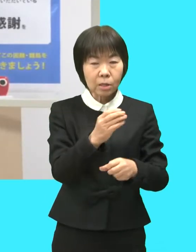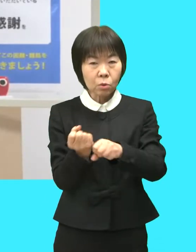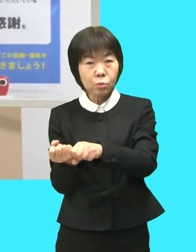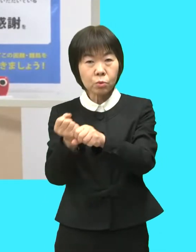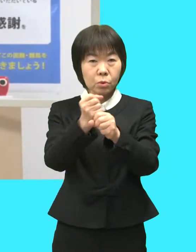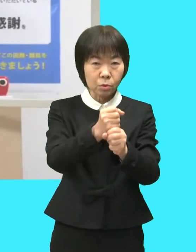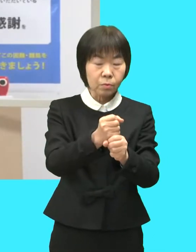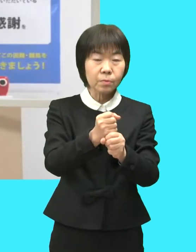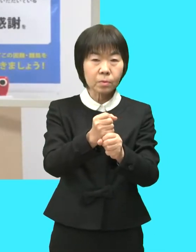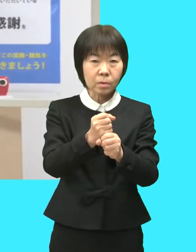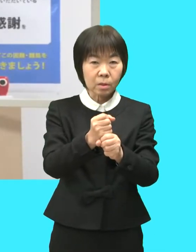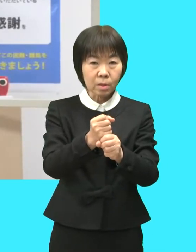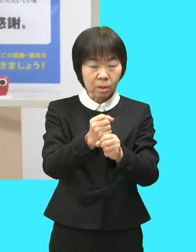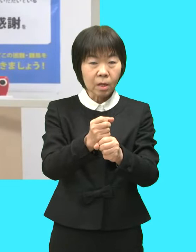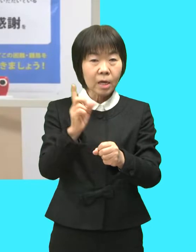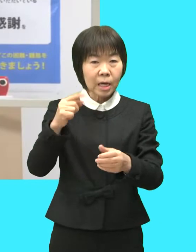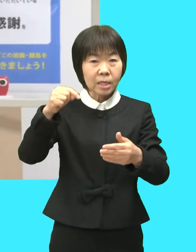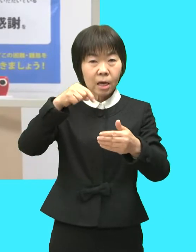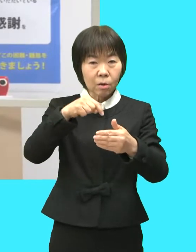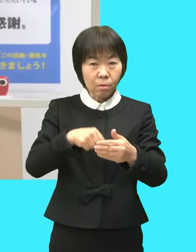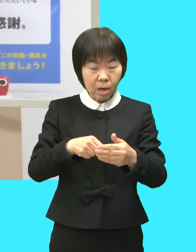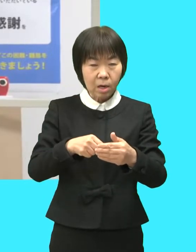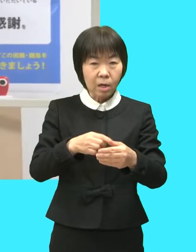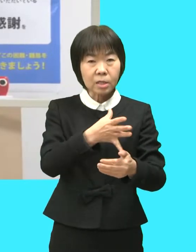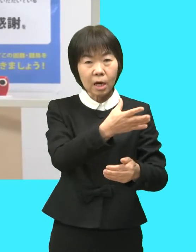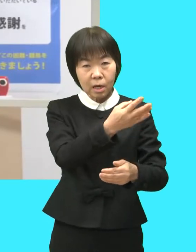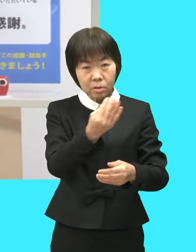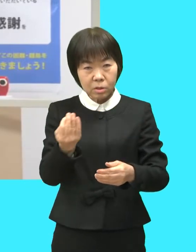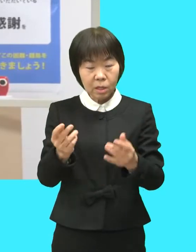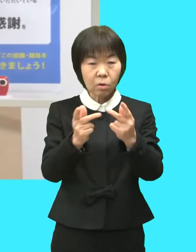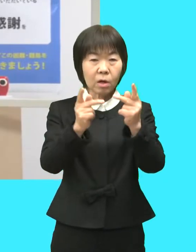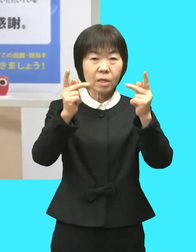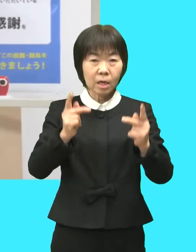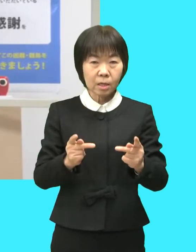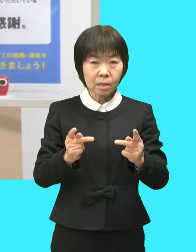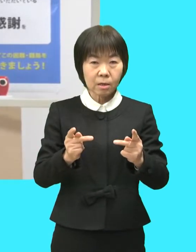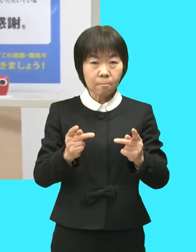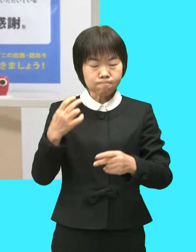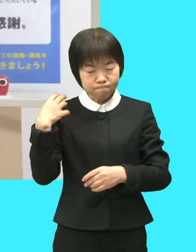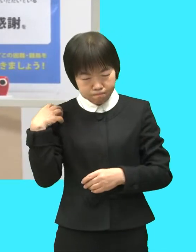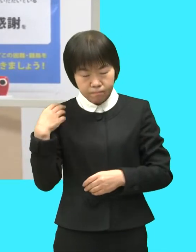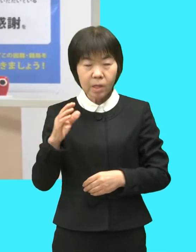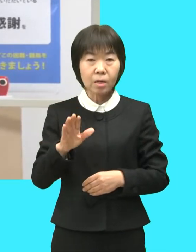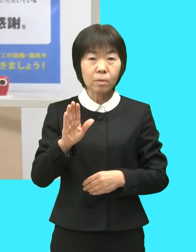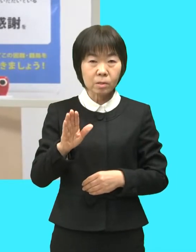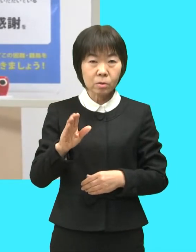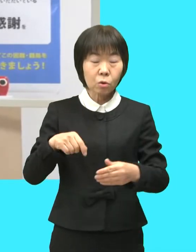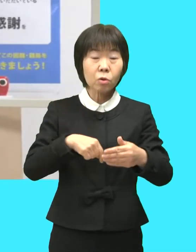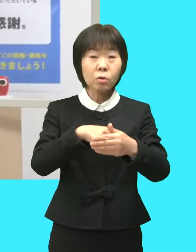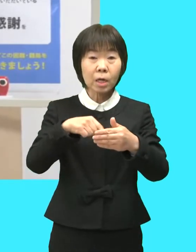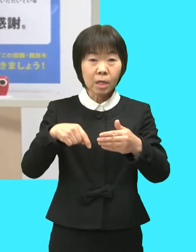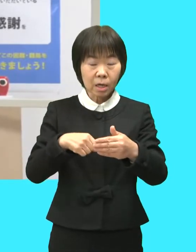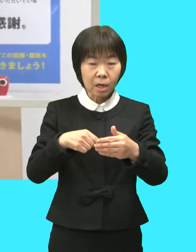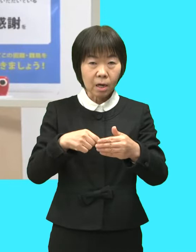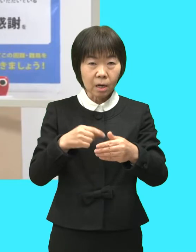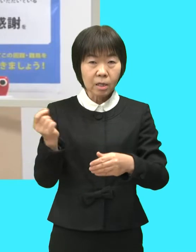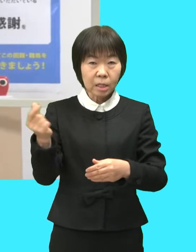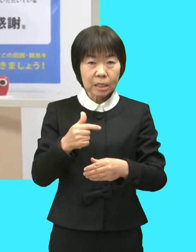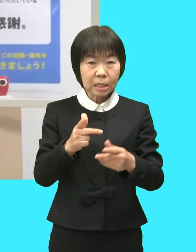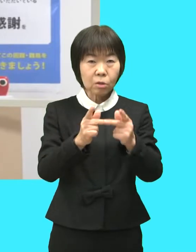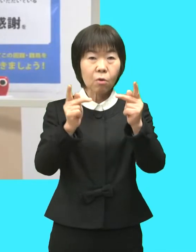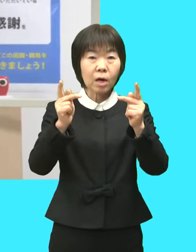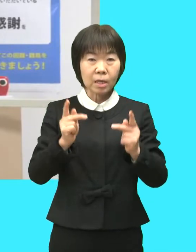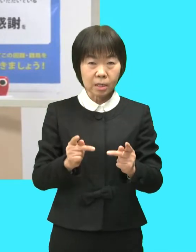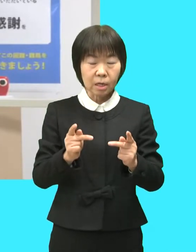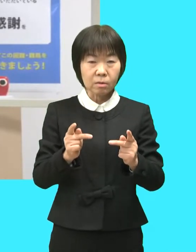など、本県は未だ多くの課題を抱えております。そのような中、喫緊の課